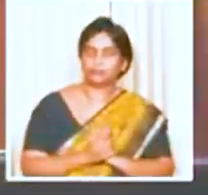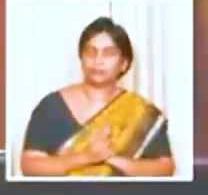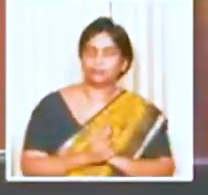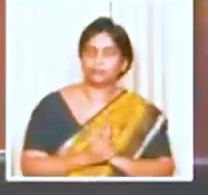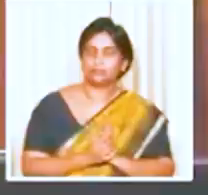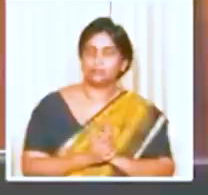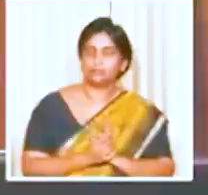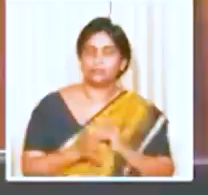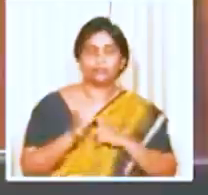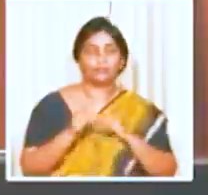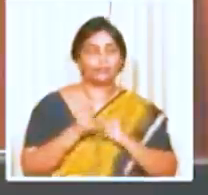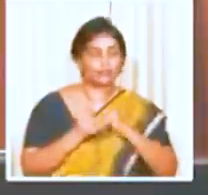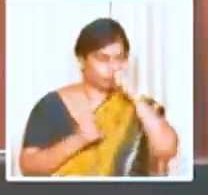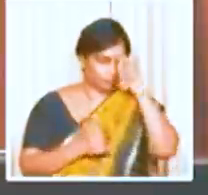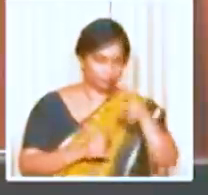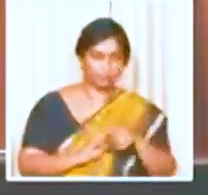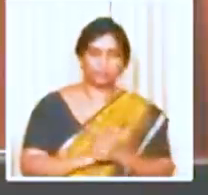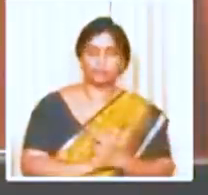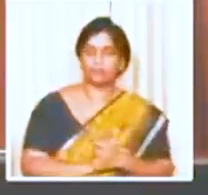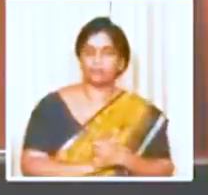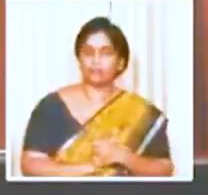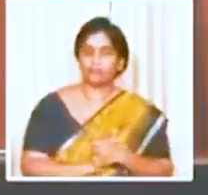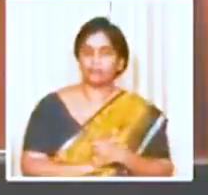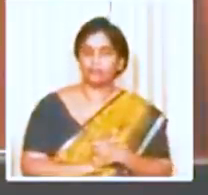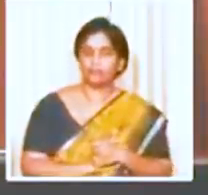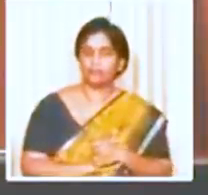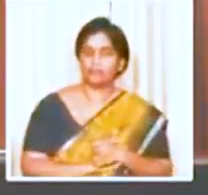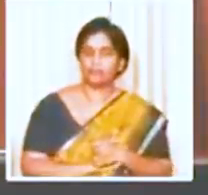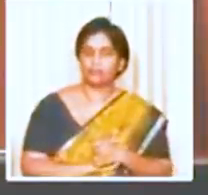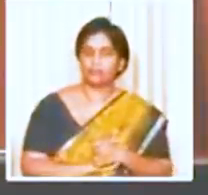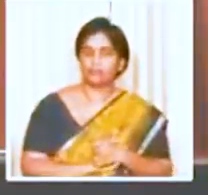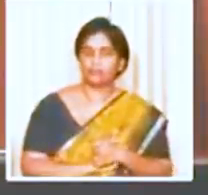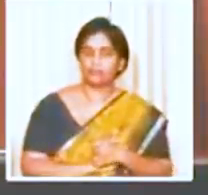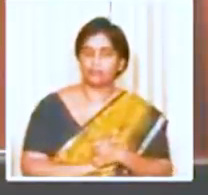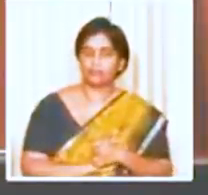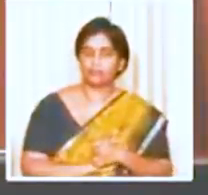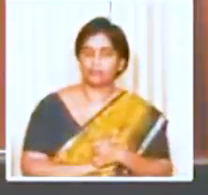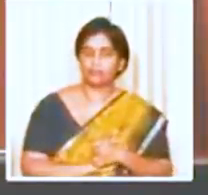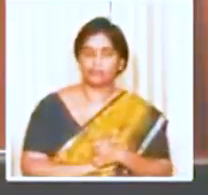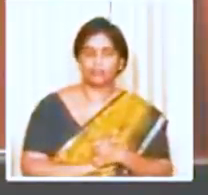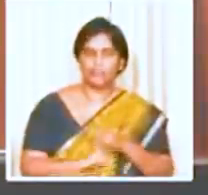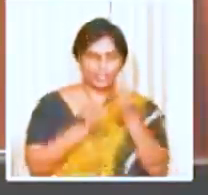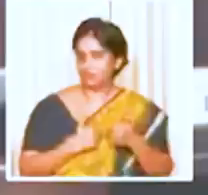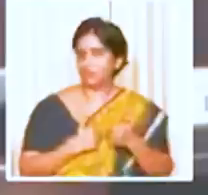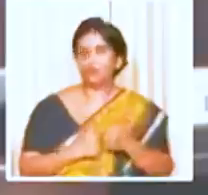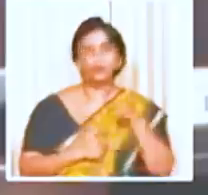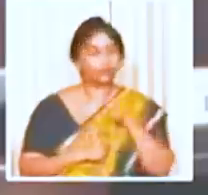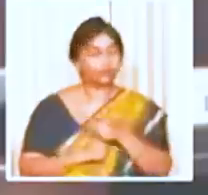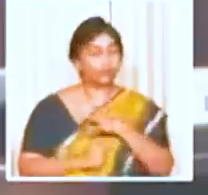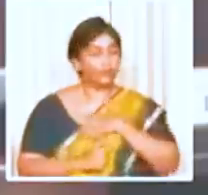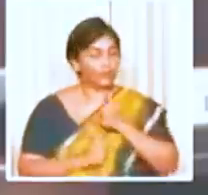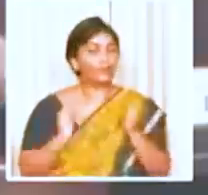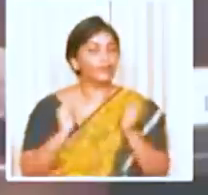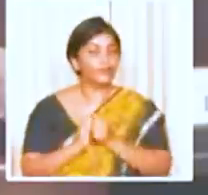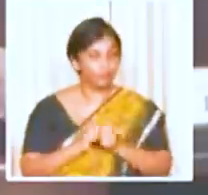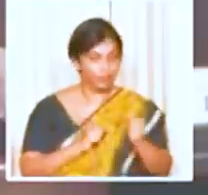Yeah. Sir, 1 minute. Yeah. Give me 30 seconds. You have enough time. Are, sorry. இந்த நாட்டிலே